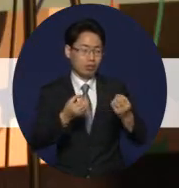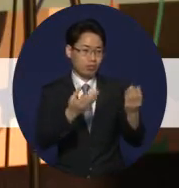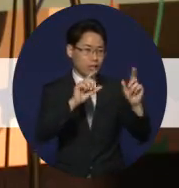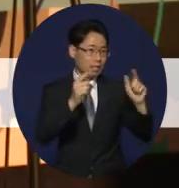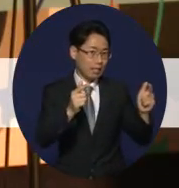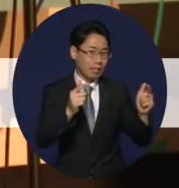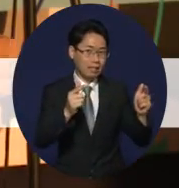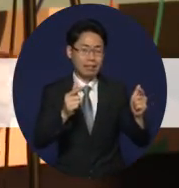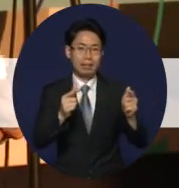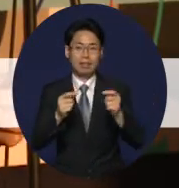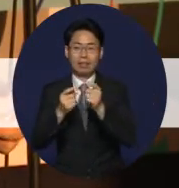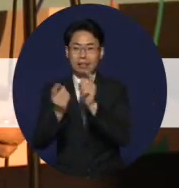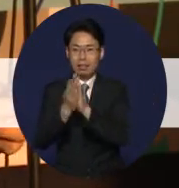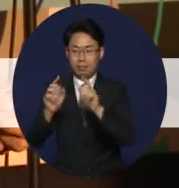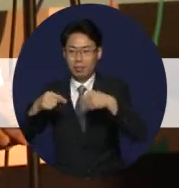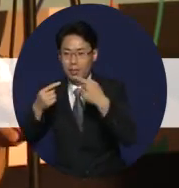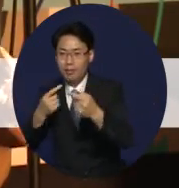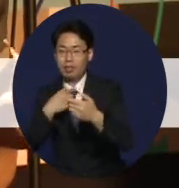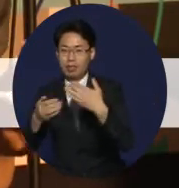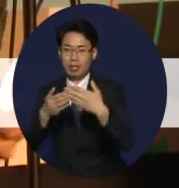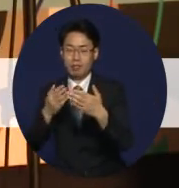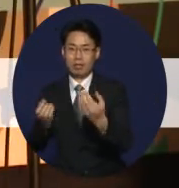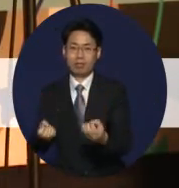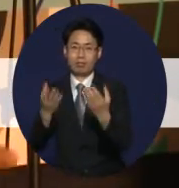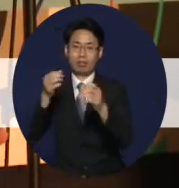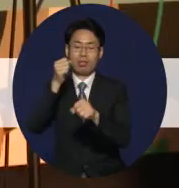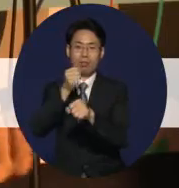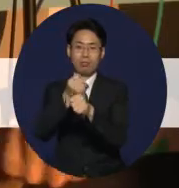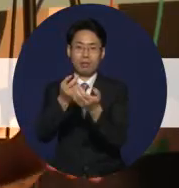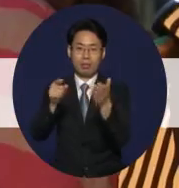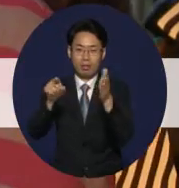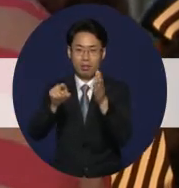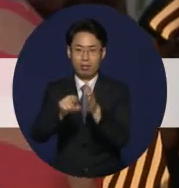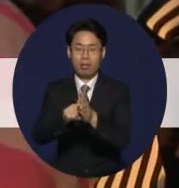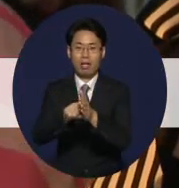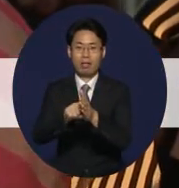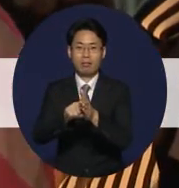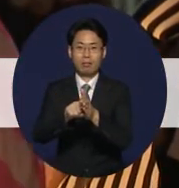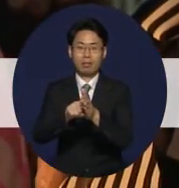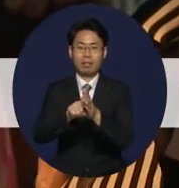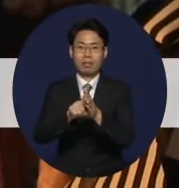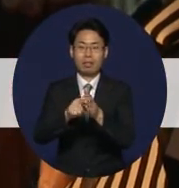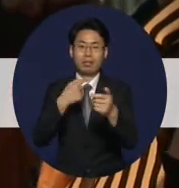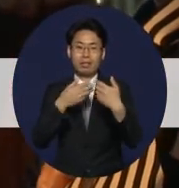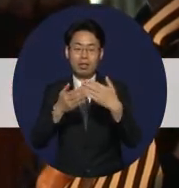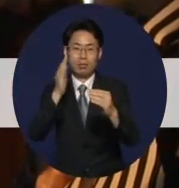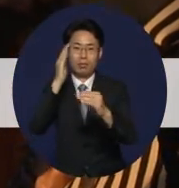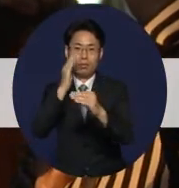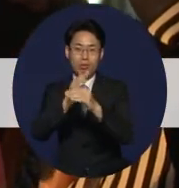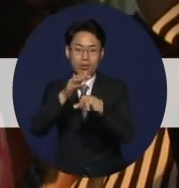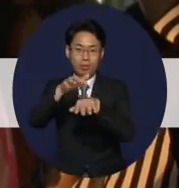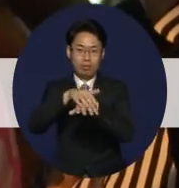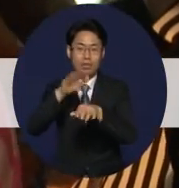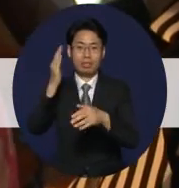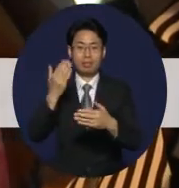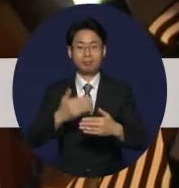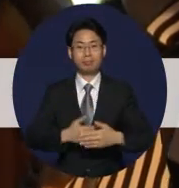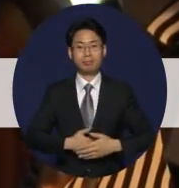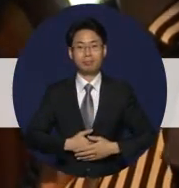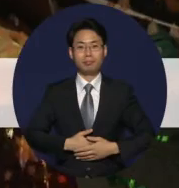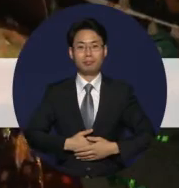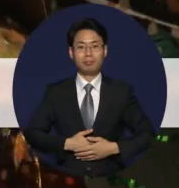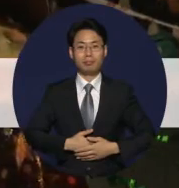즐기는 축제에서 직접 참여하여 체험하고 즐기는 축제로 정착시키기 위한 체험 프로그램 중심으로